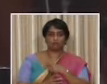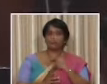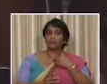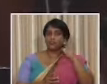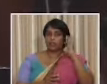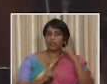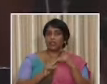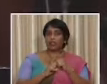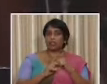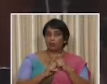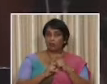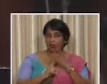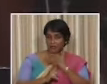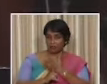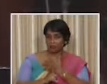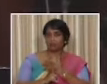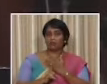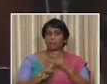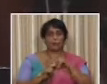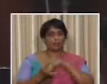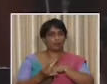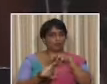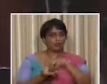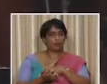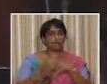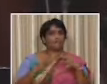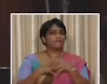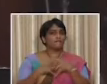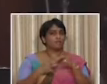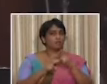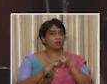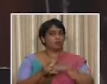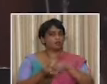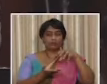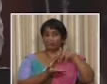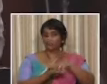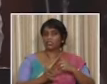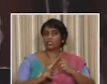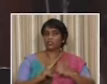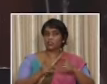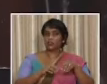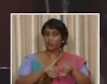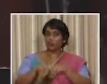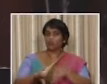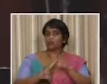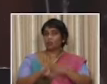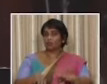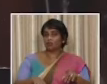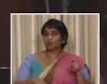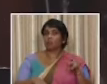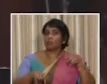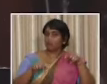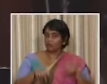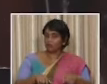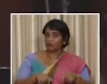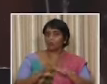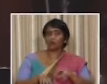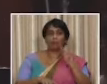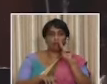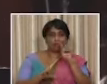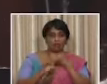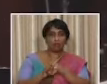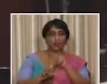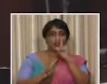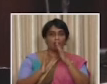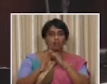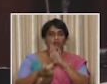විශේෂයෙන්ම දිඹුලාගල ප්‍රාදේශීය ලේකම් කොට්ටාසේ වැලිකන්ද ප්‍රාදේශීය ලේකම් කොට්ටාසේ ජීවත් වෙන ගොවියන්ගේ දරුවන්ට අද දරුවෝ දෙන්නෙක් ඉන්නවනේ එක